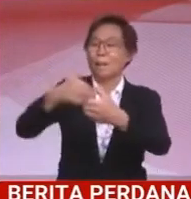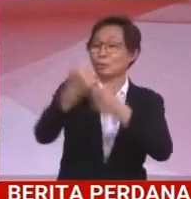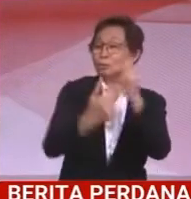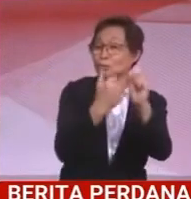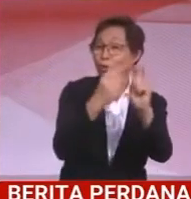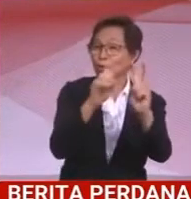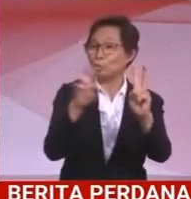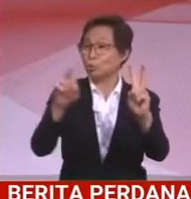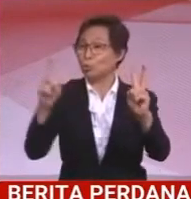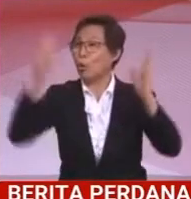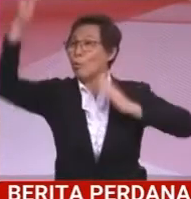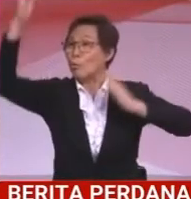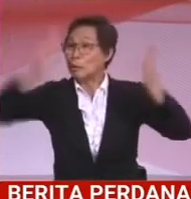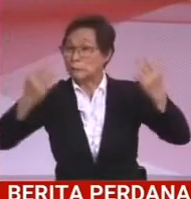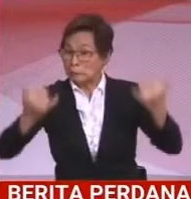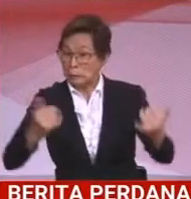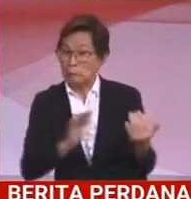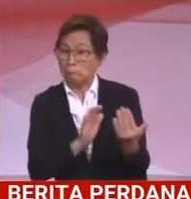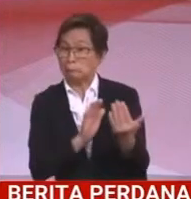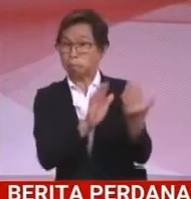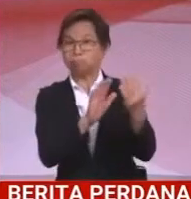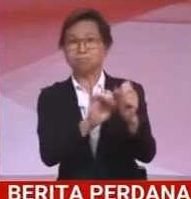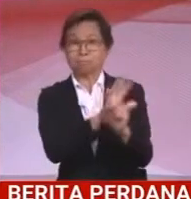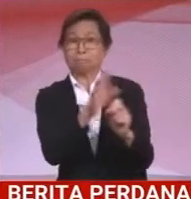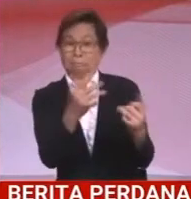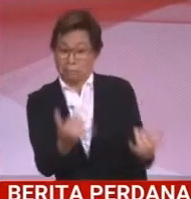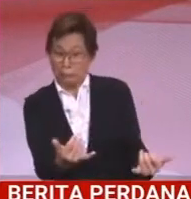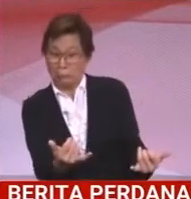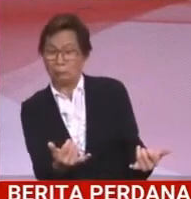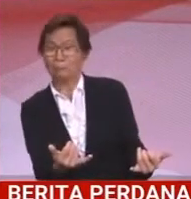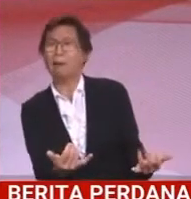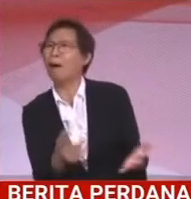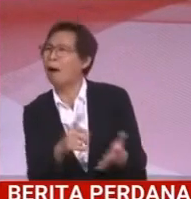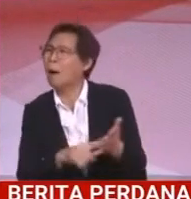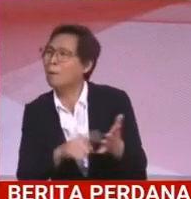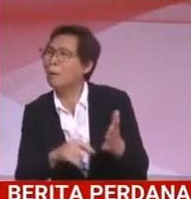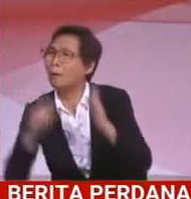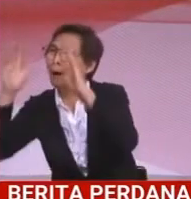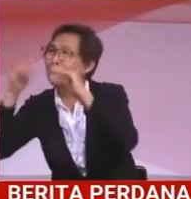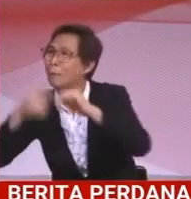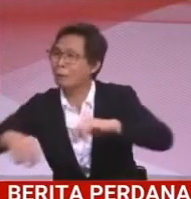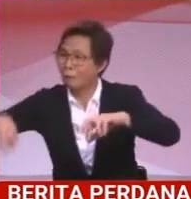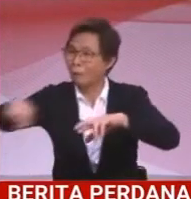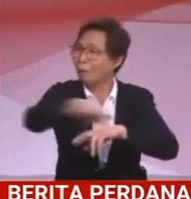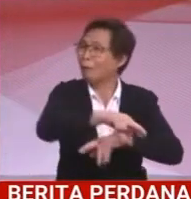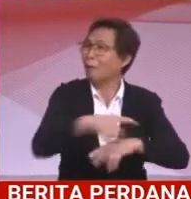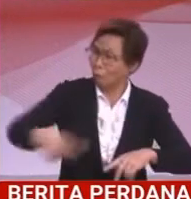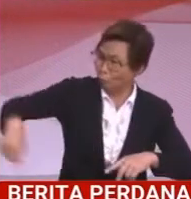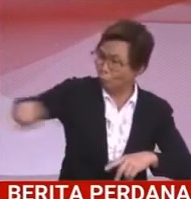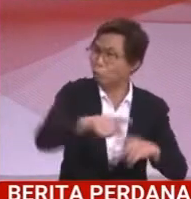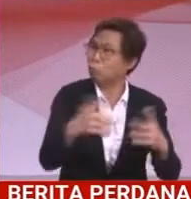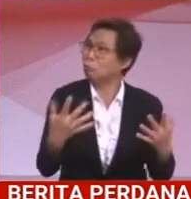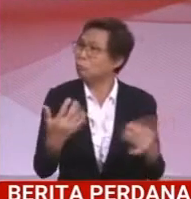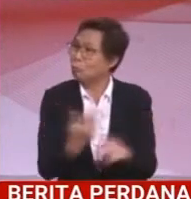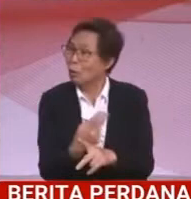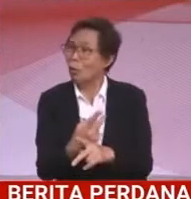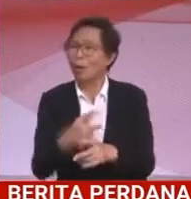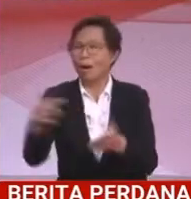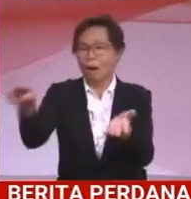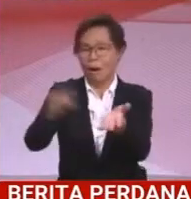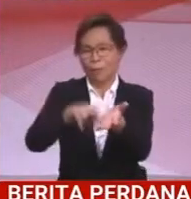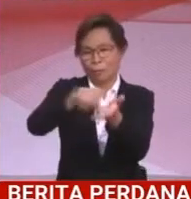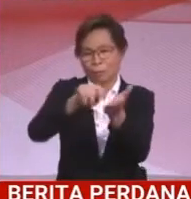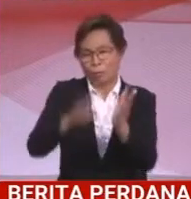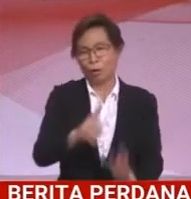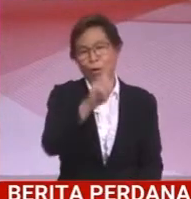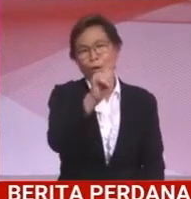2021, ketika negara masih berdepan pandemik COVID-19, apa pula harapan rakyat Malaysia kali ini? Laporan bersama wartawan Tun